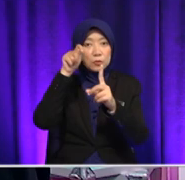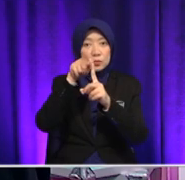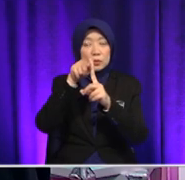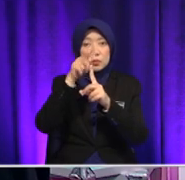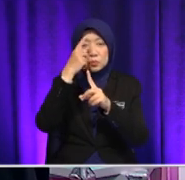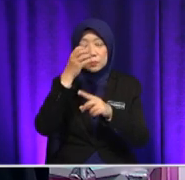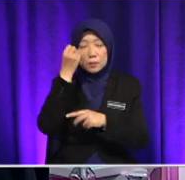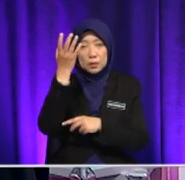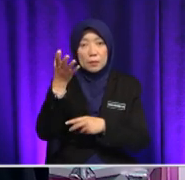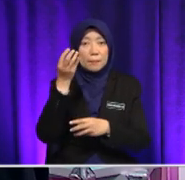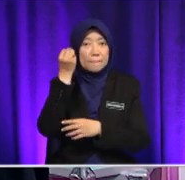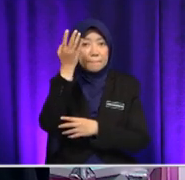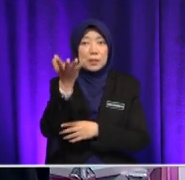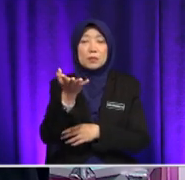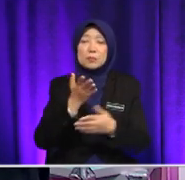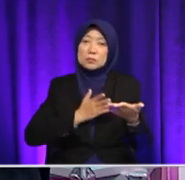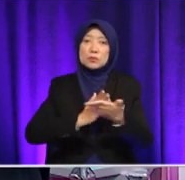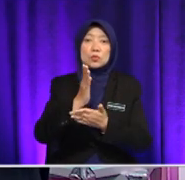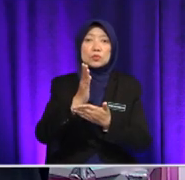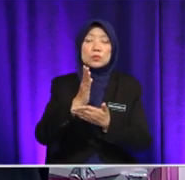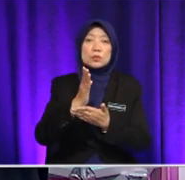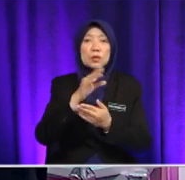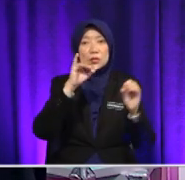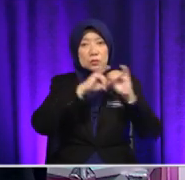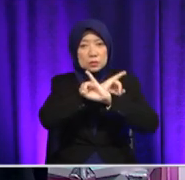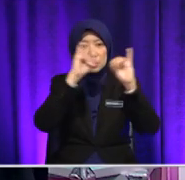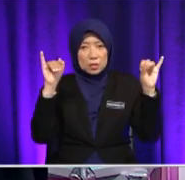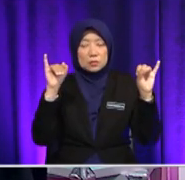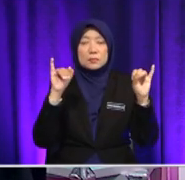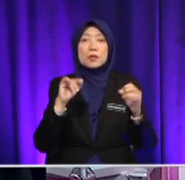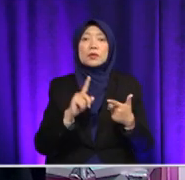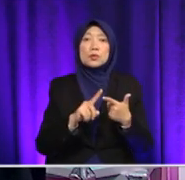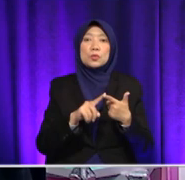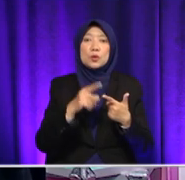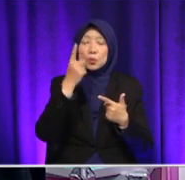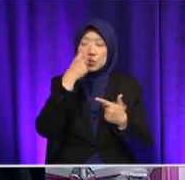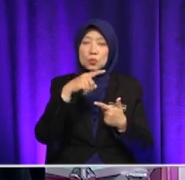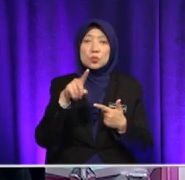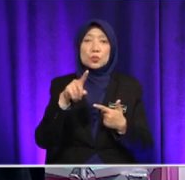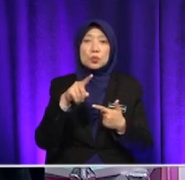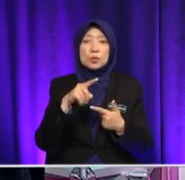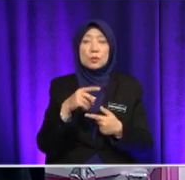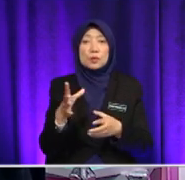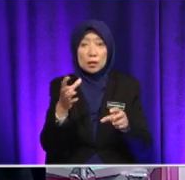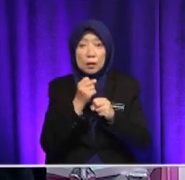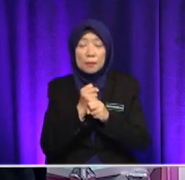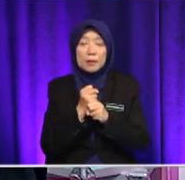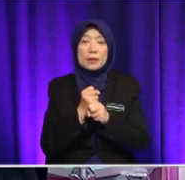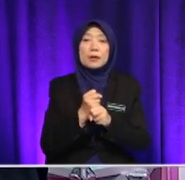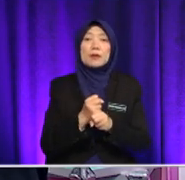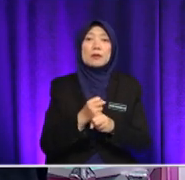ya menyampaikan maklumat secara terus tepat dan jelas yang kedua menarik perhatian dan memudahkan orang ramai untuk